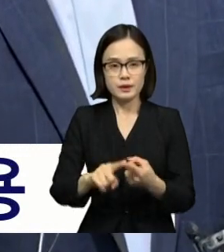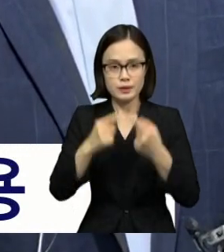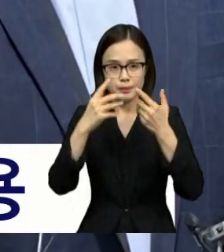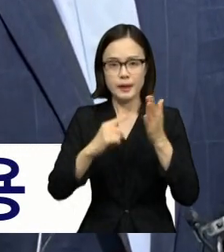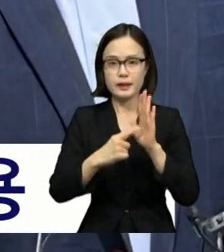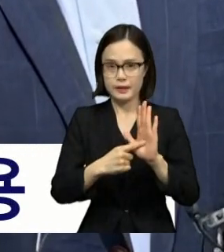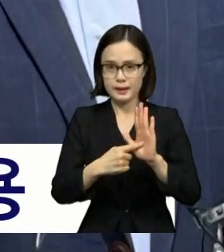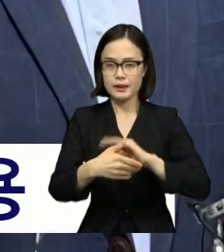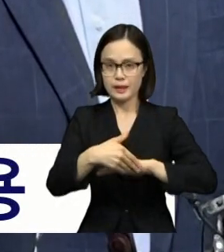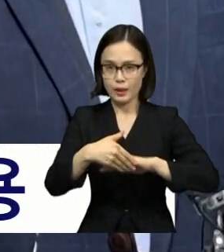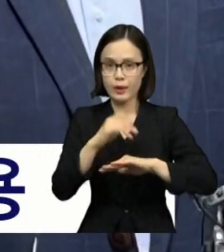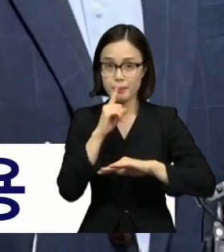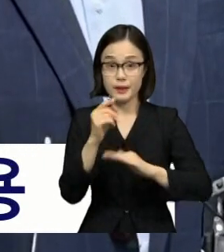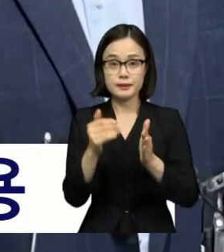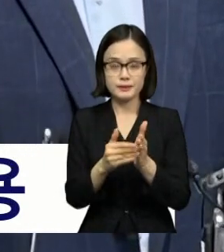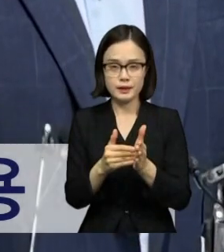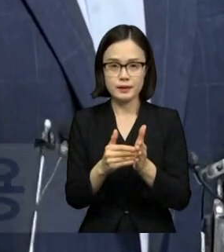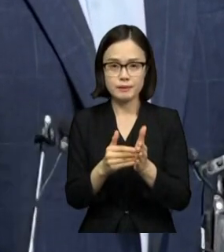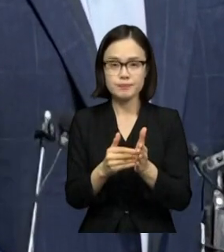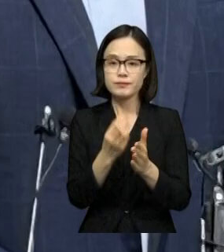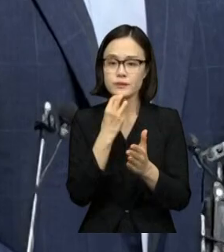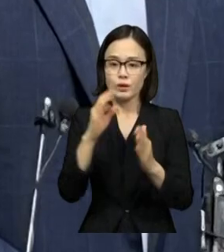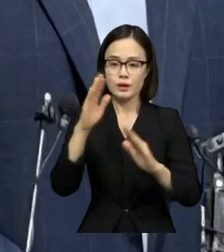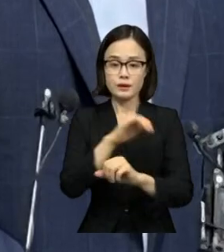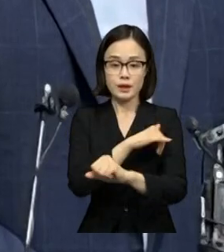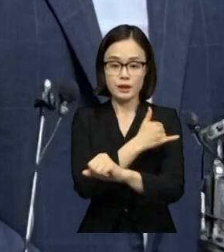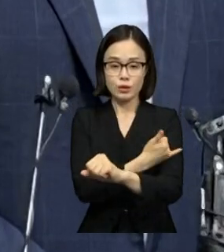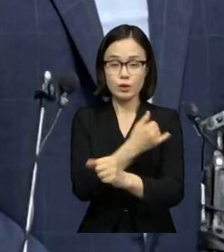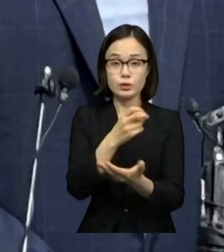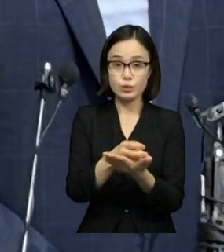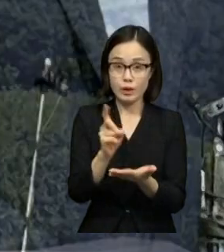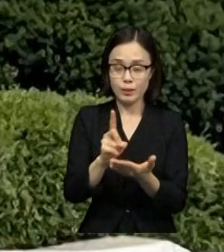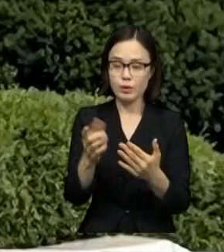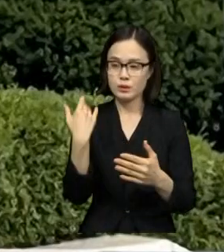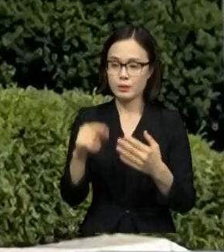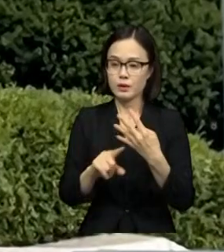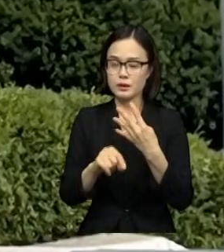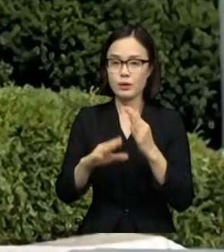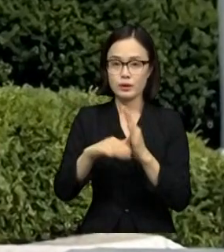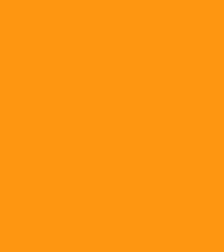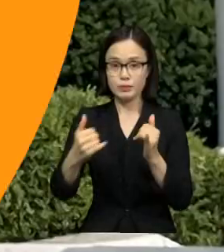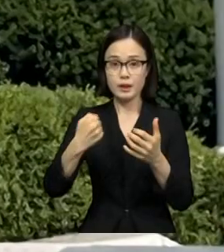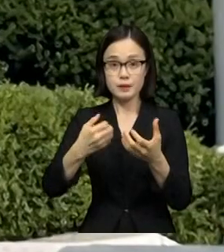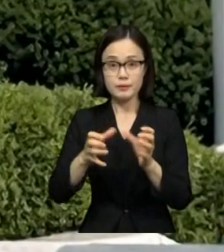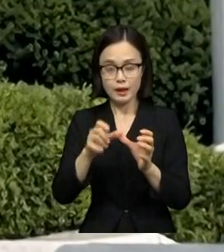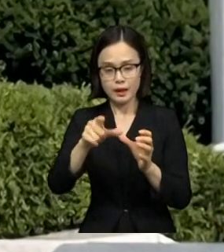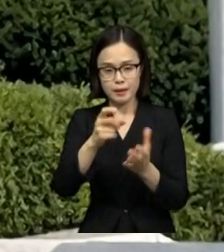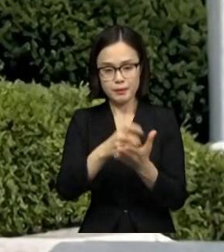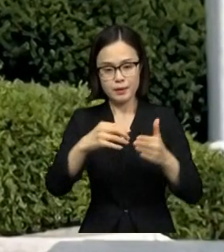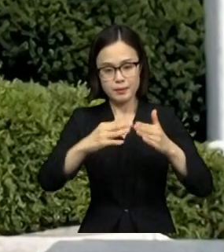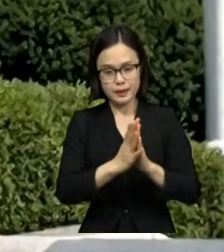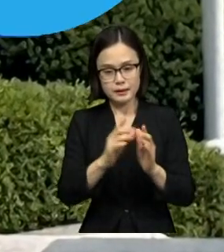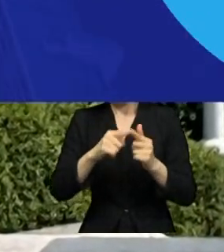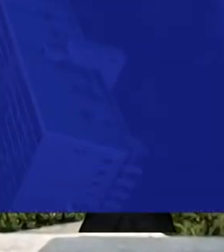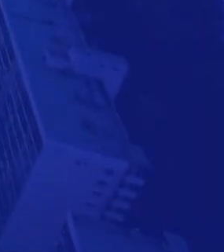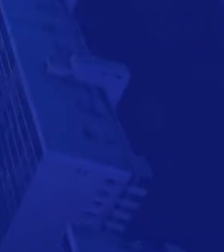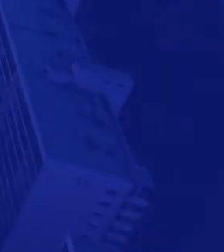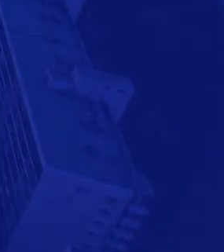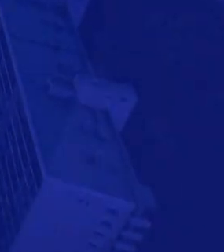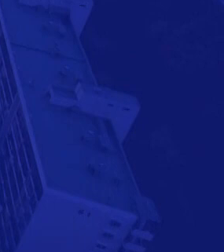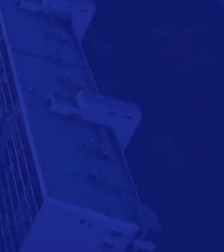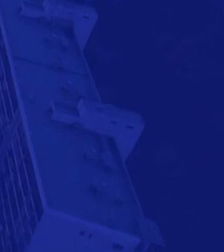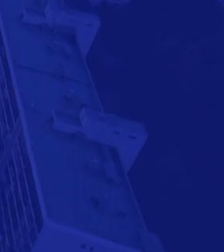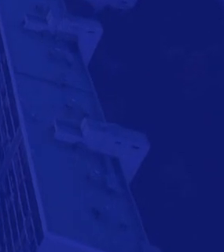말했습니다 서울 학생 인권 조례는 지난 4월 서울시 의회 국민의 힘 주도로 폐지안이 통과된 바 있습니다